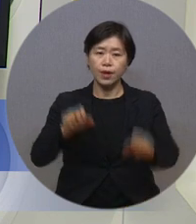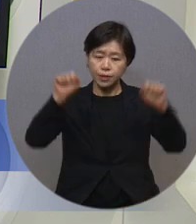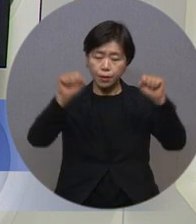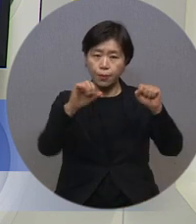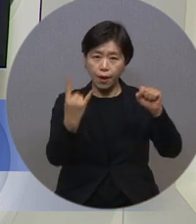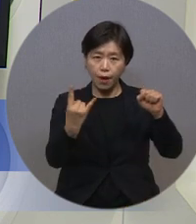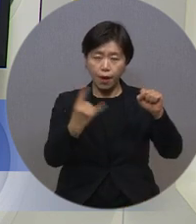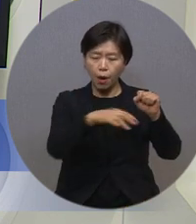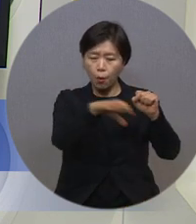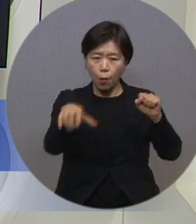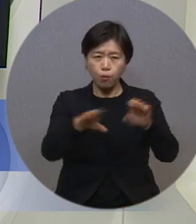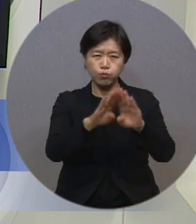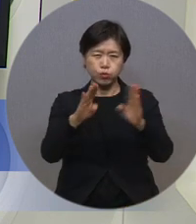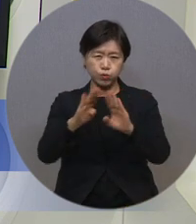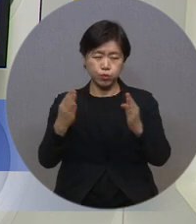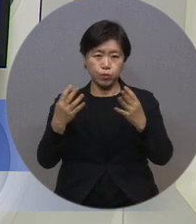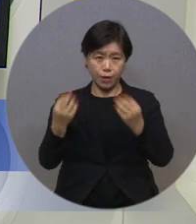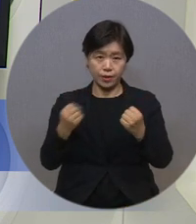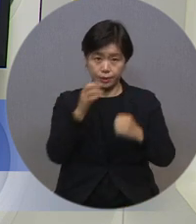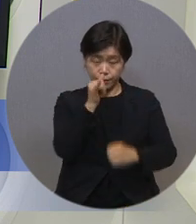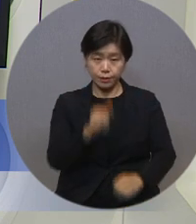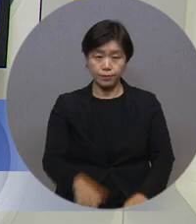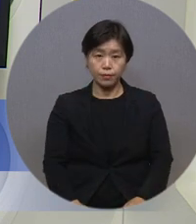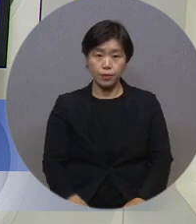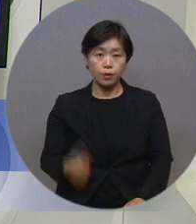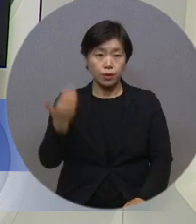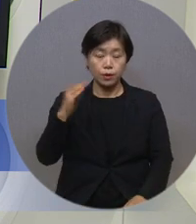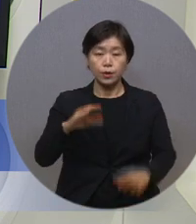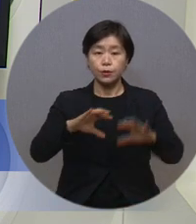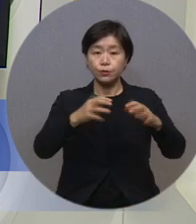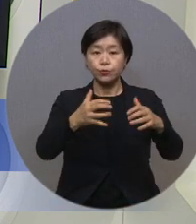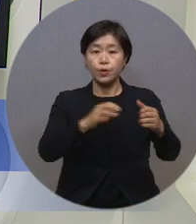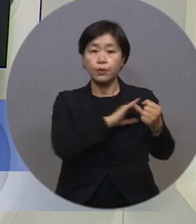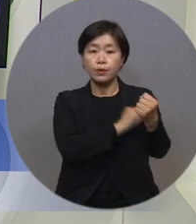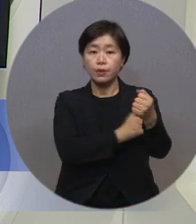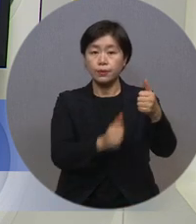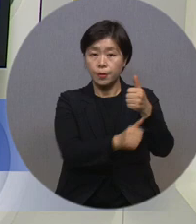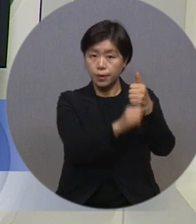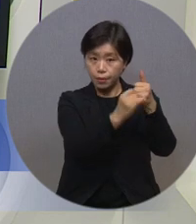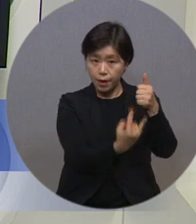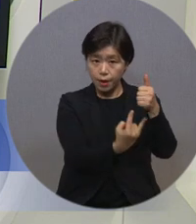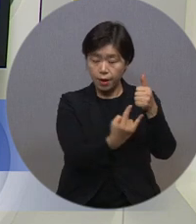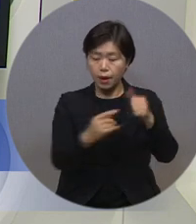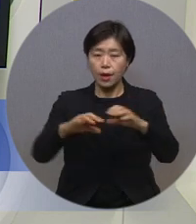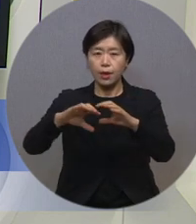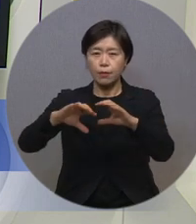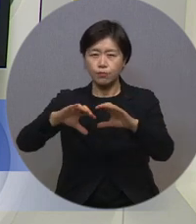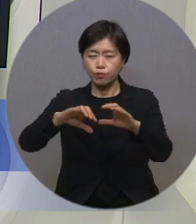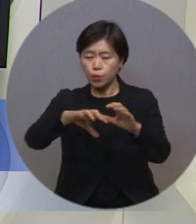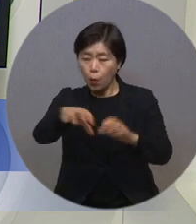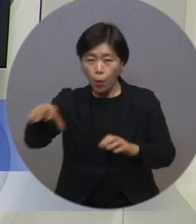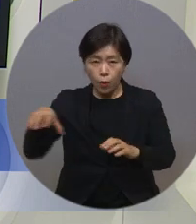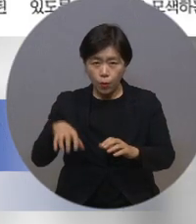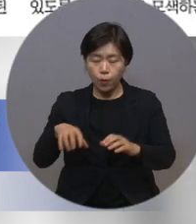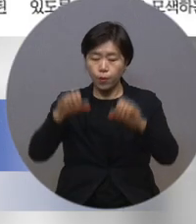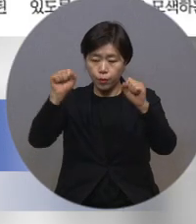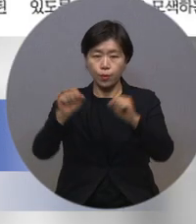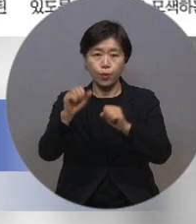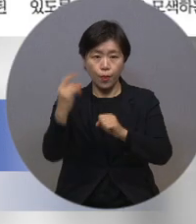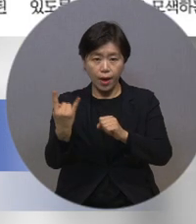곳곳에서 열렸는데요 최근 국가인권위원회가 전국 단위의 체육대회에 인권 상황을 모니터링하고